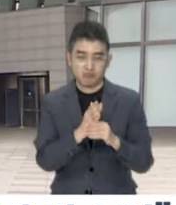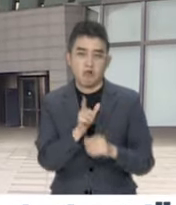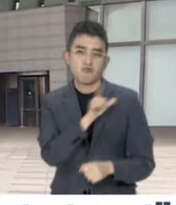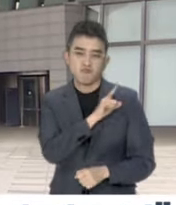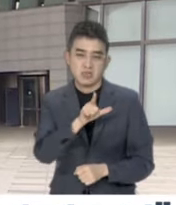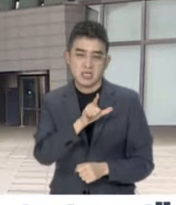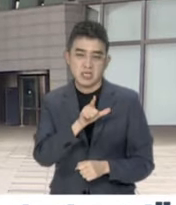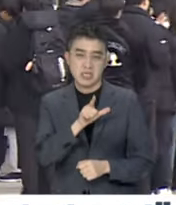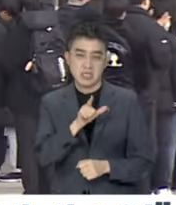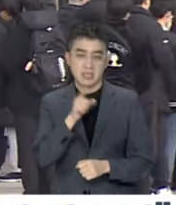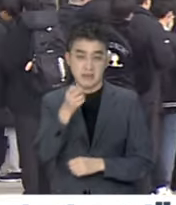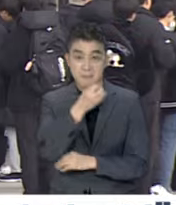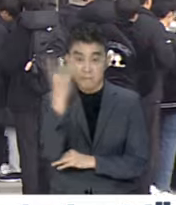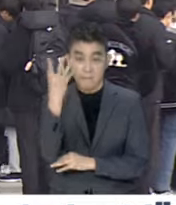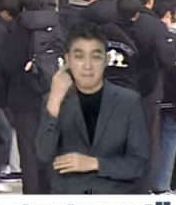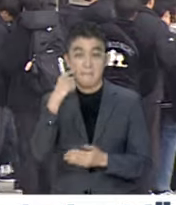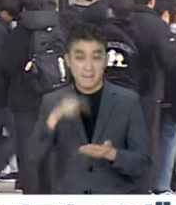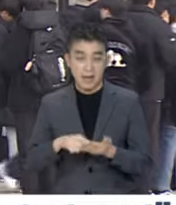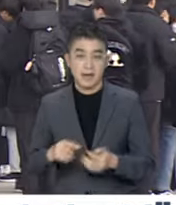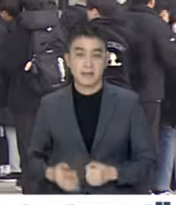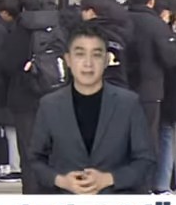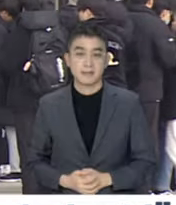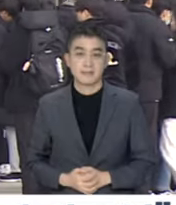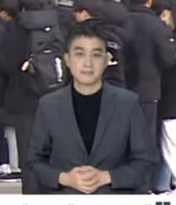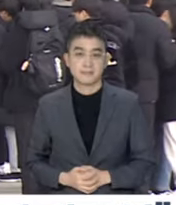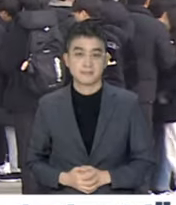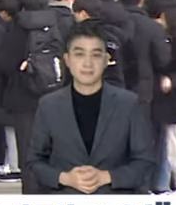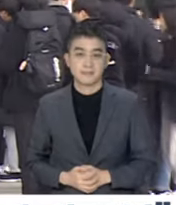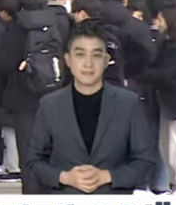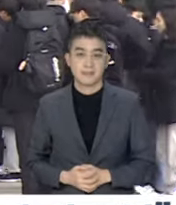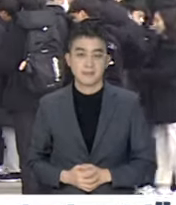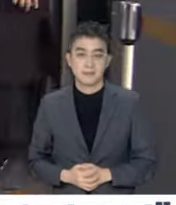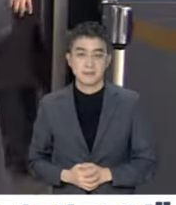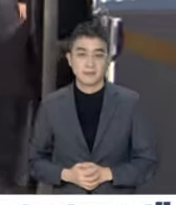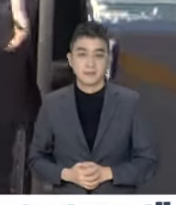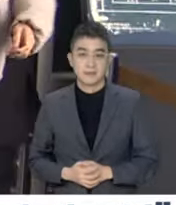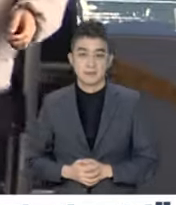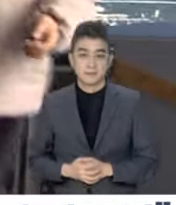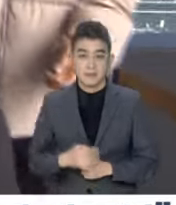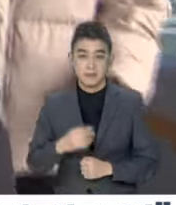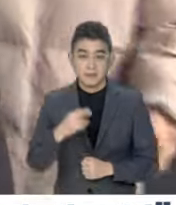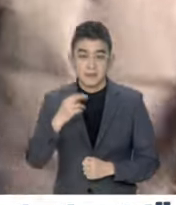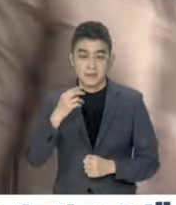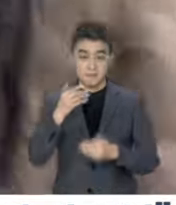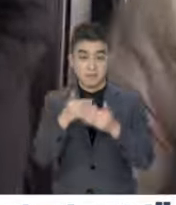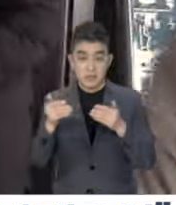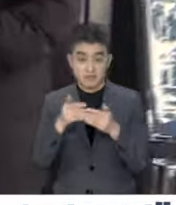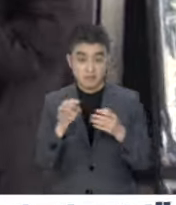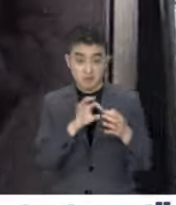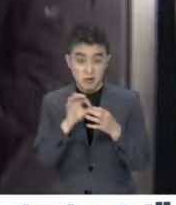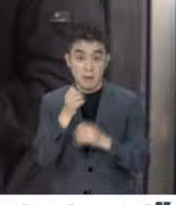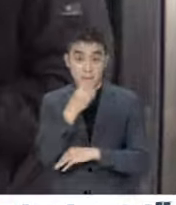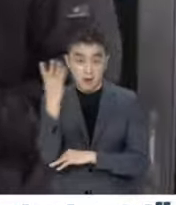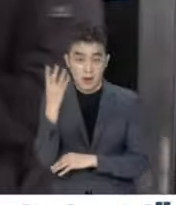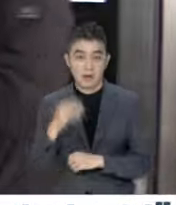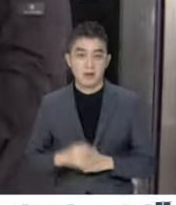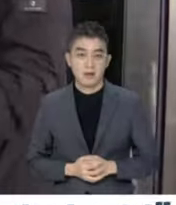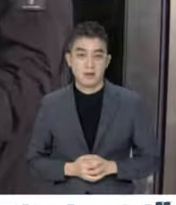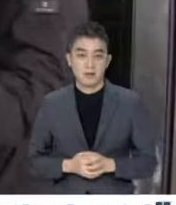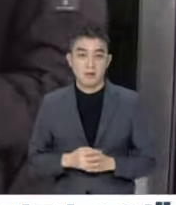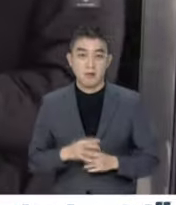해외 예술 전문지의 조사 결과가 나왔습니다 미술매체 아트 뉴스페이퍼 등에 따르면 국립 중앙 박물관의